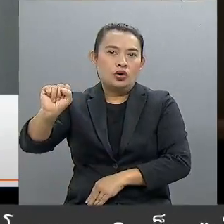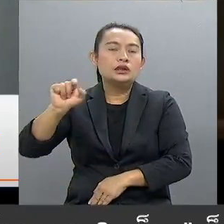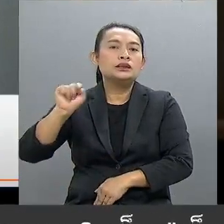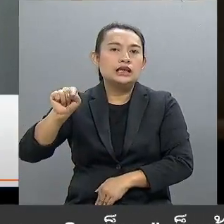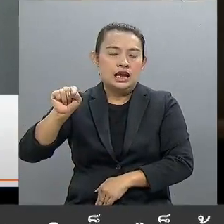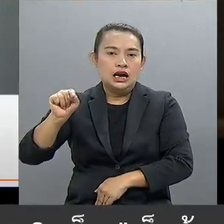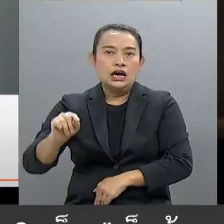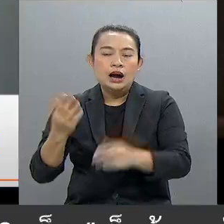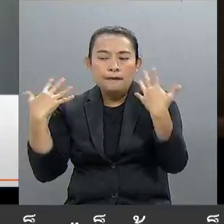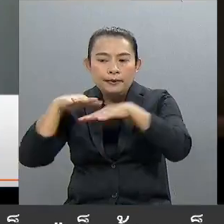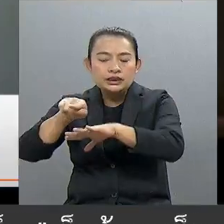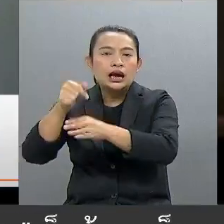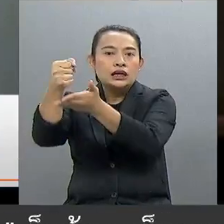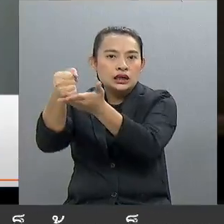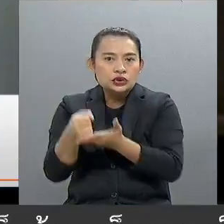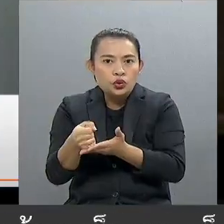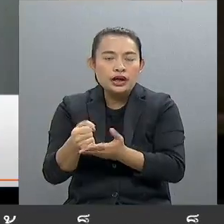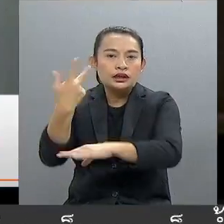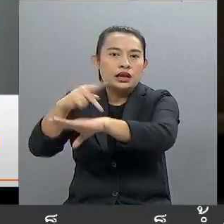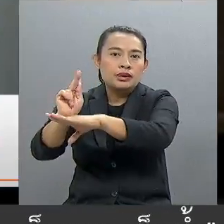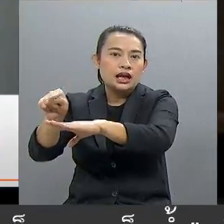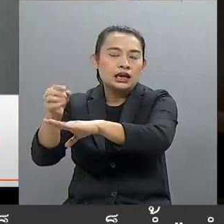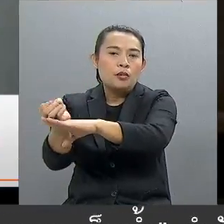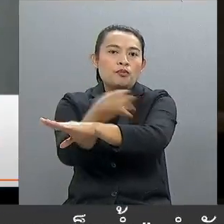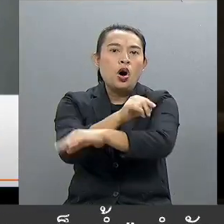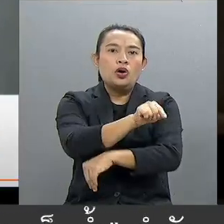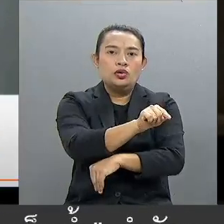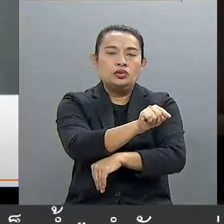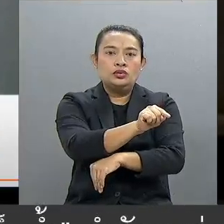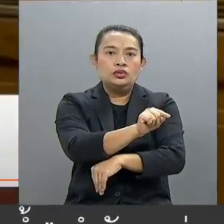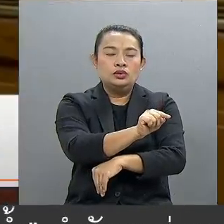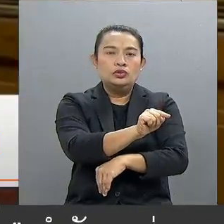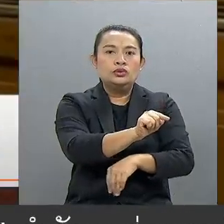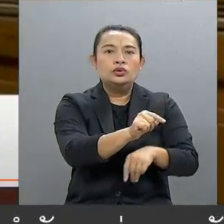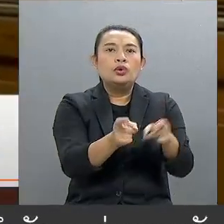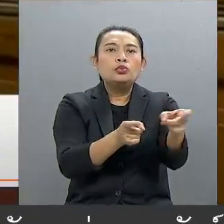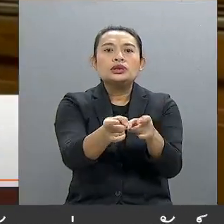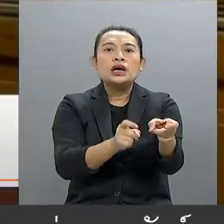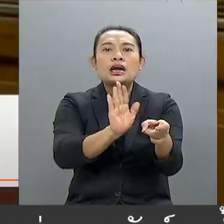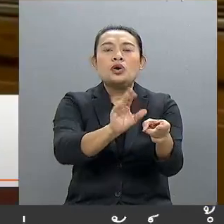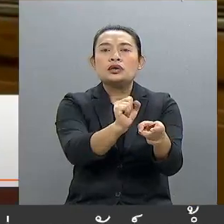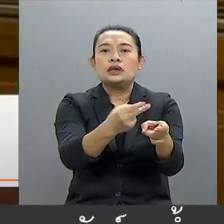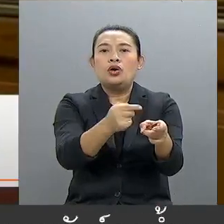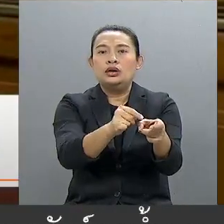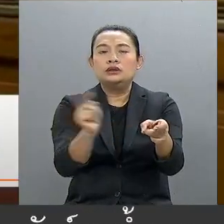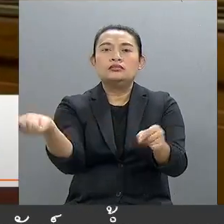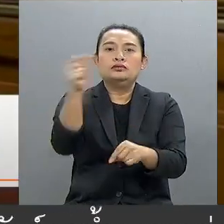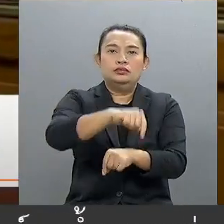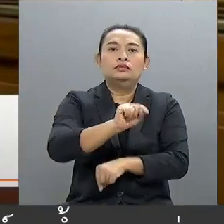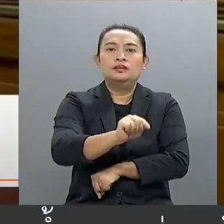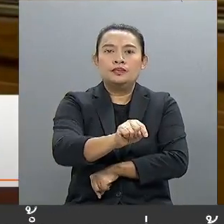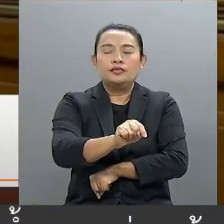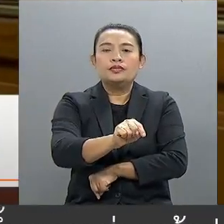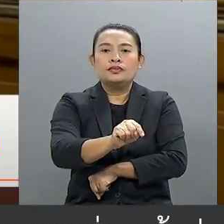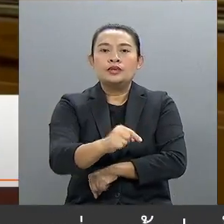แต่ทางประธานก็บอกว่าให้ไปติดต่อนางสุจัญญาขุนทองเป็นผู้จัดการสหกรณ์นะคะก็ส่งไปให้ทางผู้จัดการนะคะก็มีการ